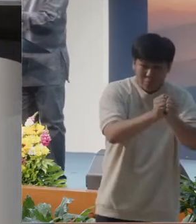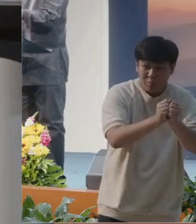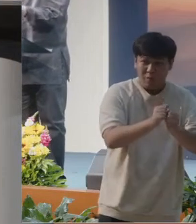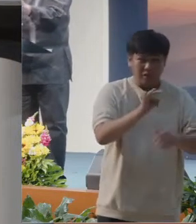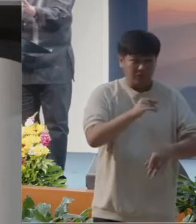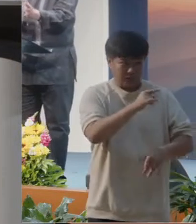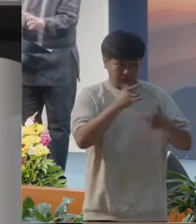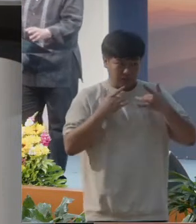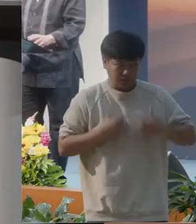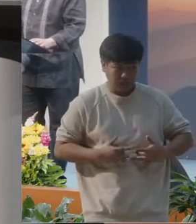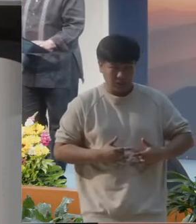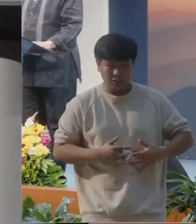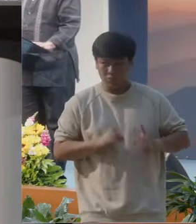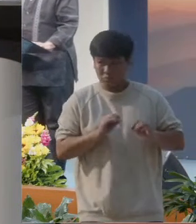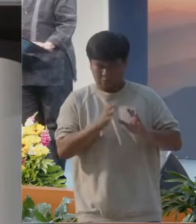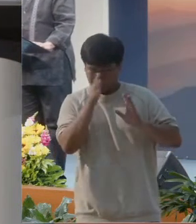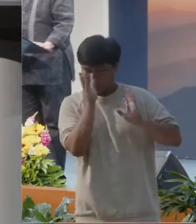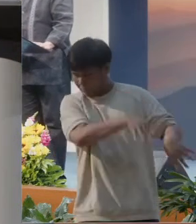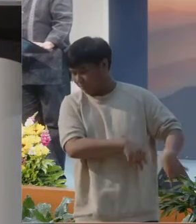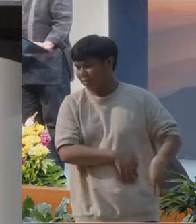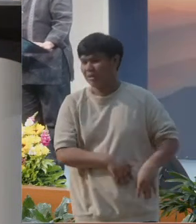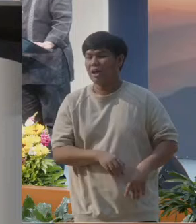kanila. Walk alongside them.